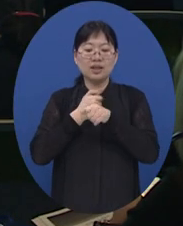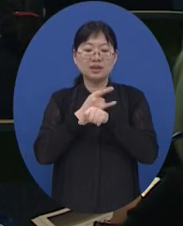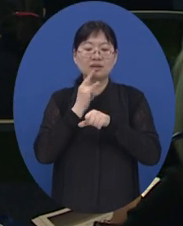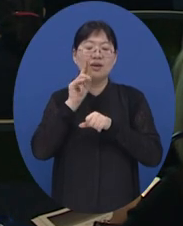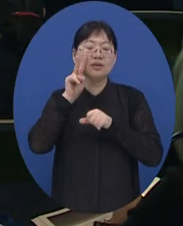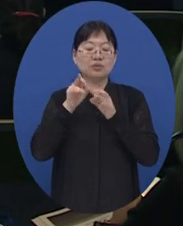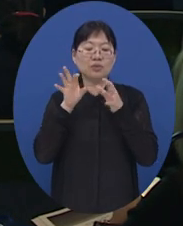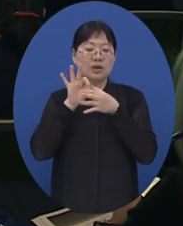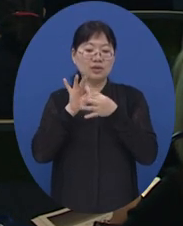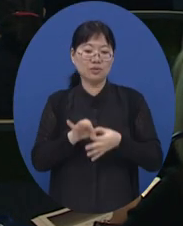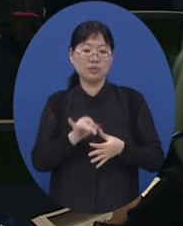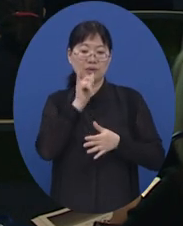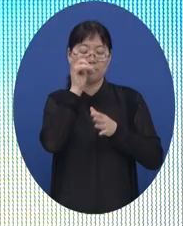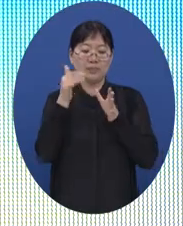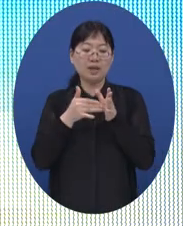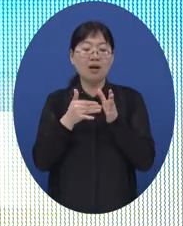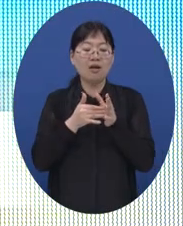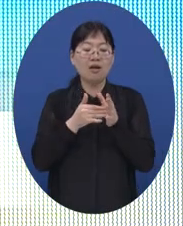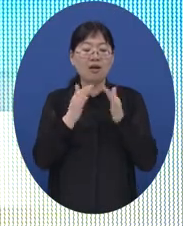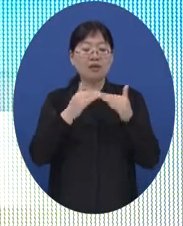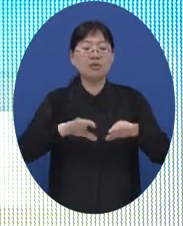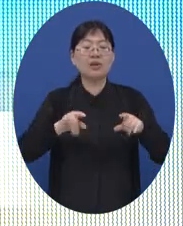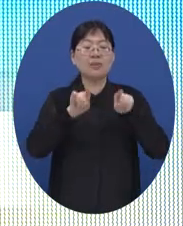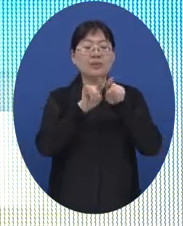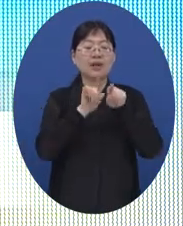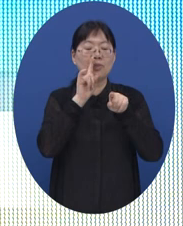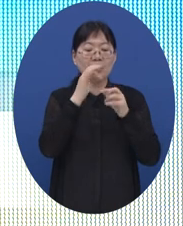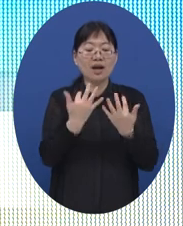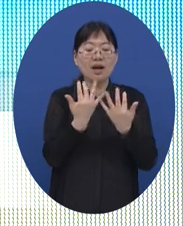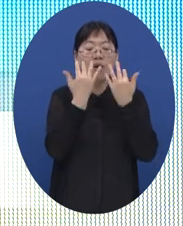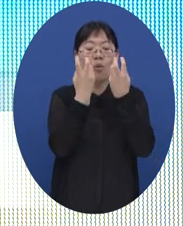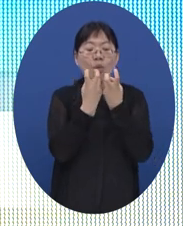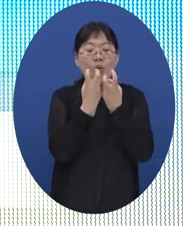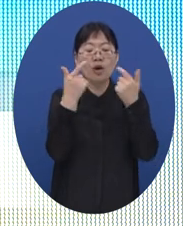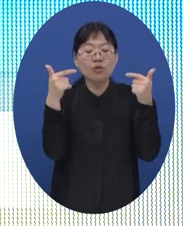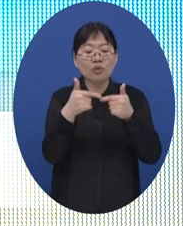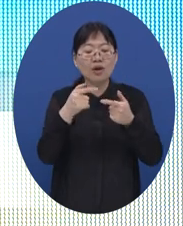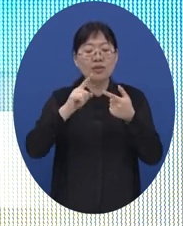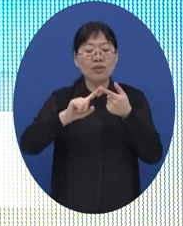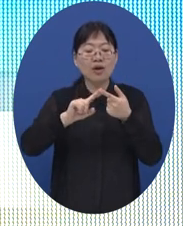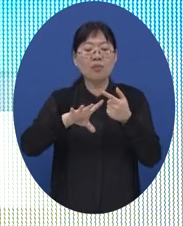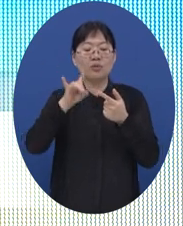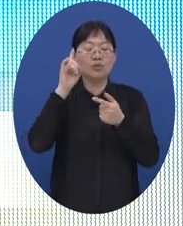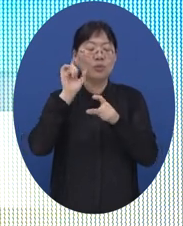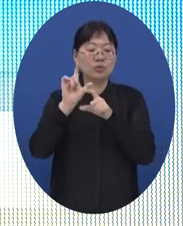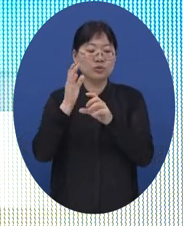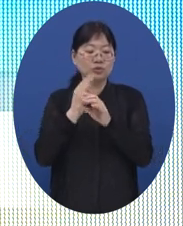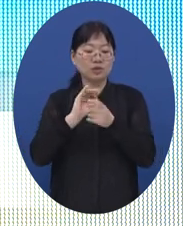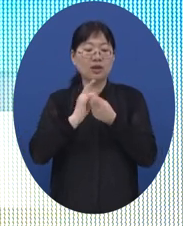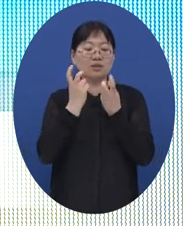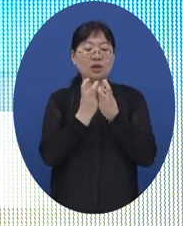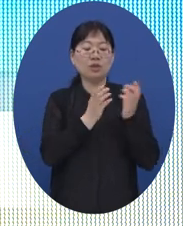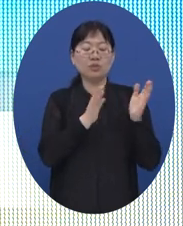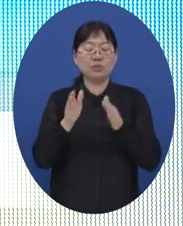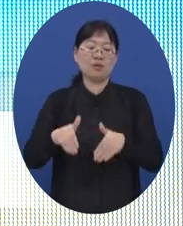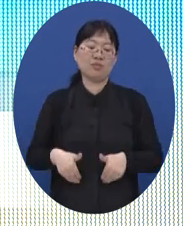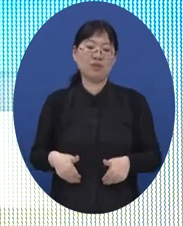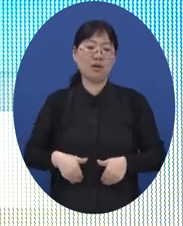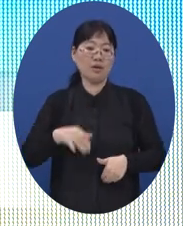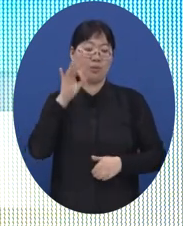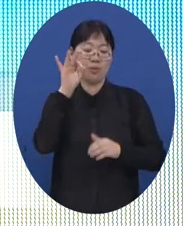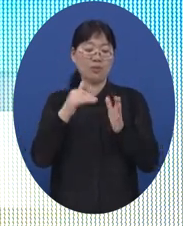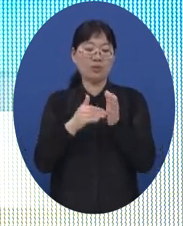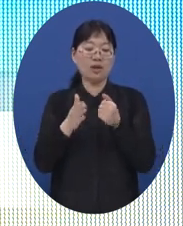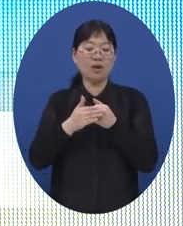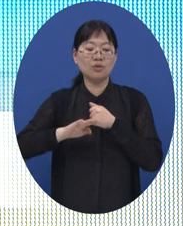행사는 이틀간 이어집니다. 이웃이 함께 미세먼지를 어떻게 줄일 것인가에 대해서 고민하고 대책을 마련해야